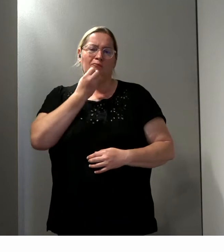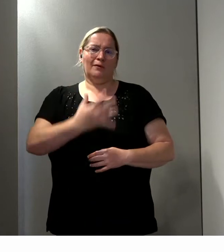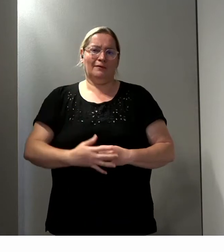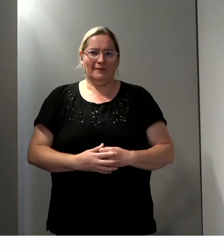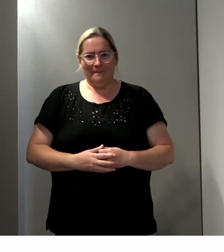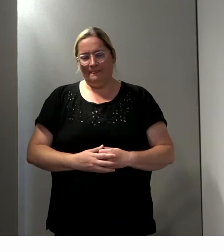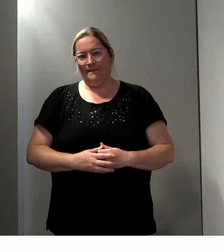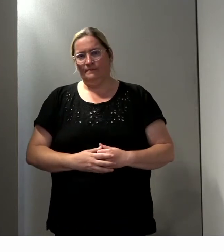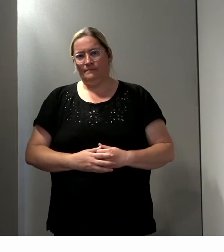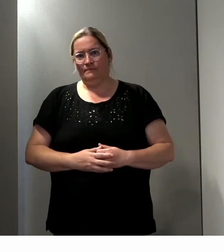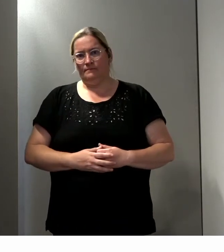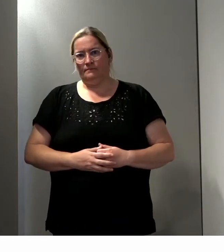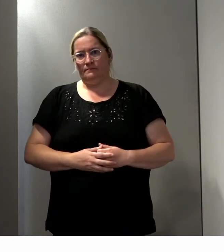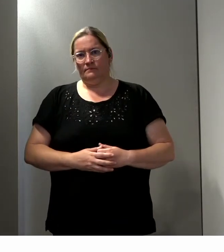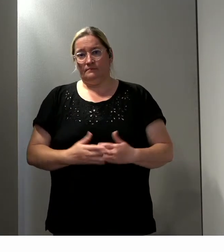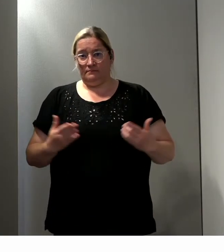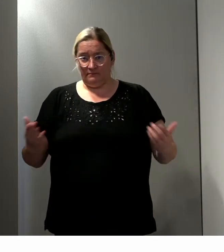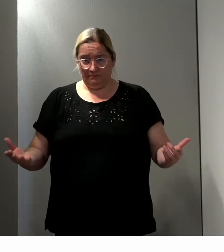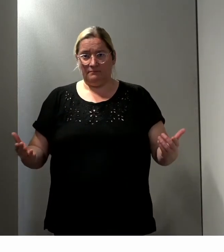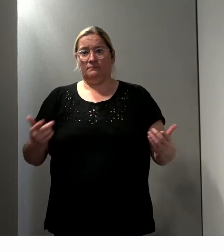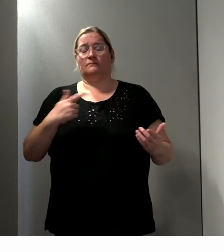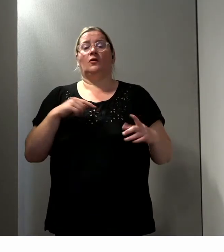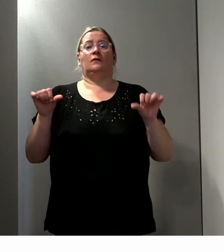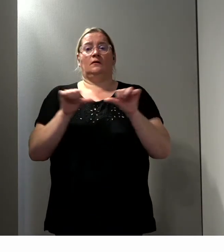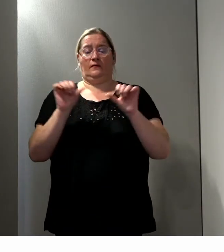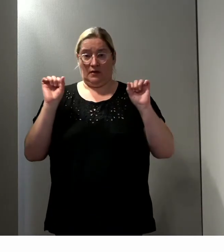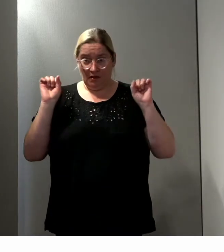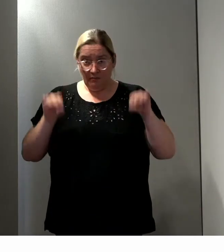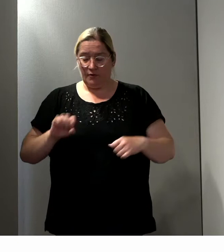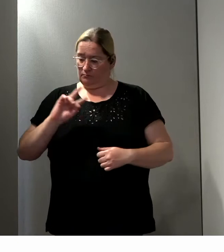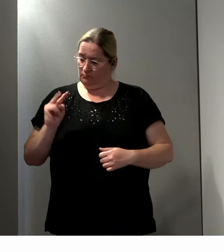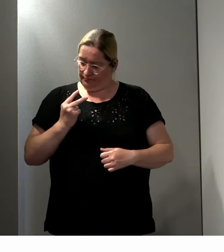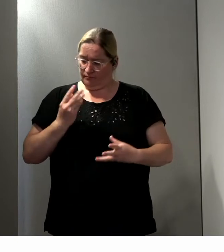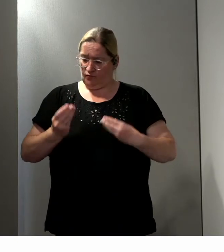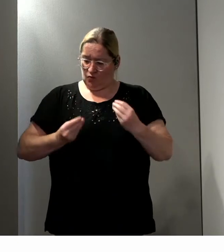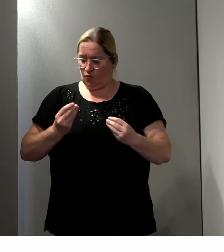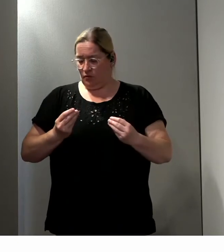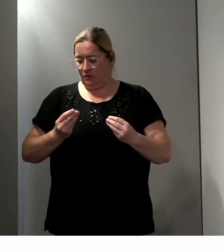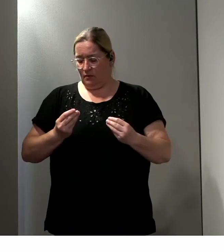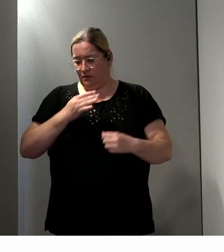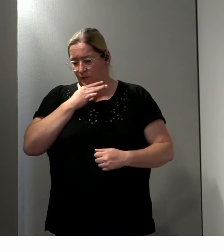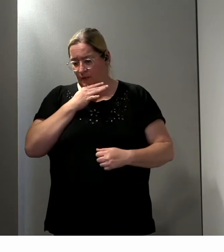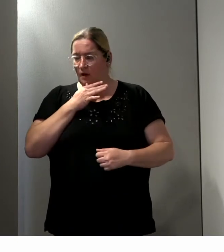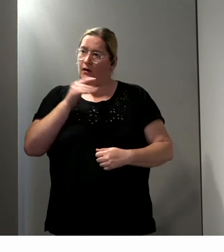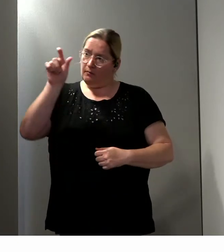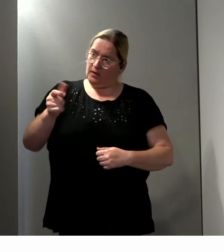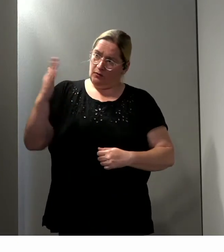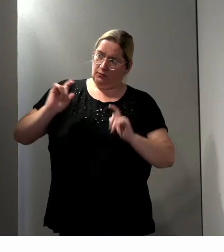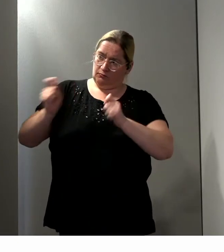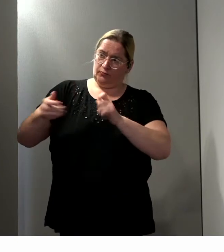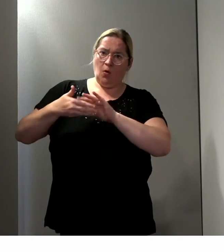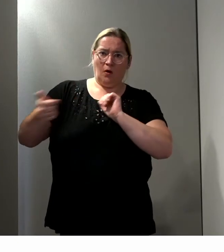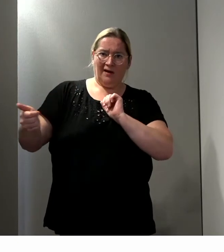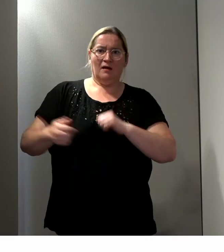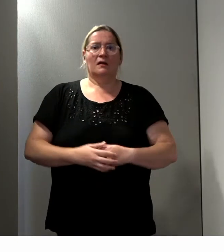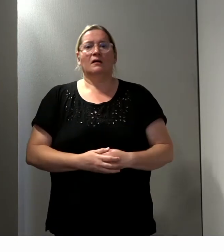Donc, accepter de savoir ce qu'on est en mesure de faire, ce qu'on est en mesure de déléguer. Mais c'est quand même